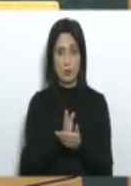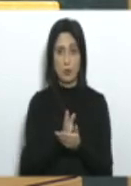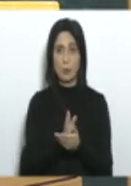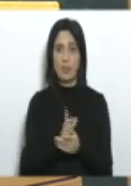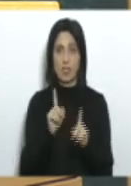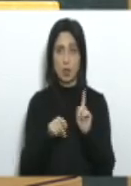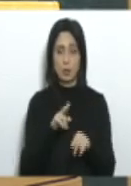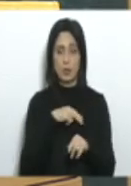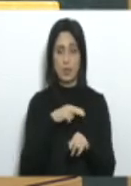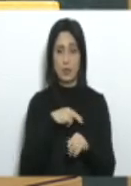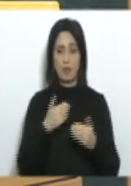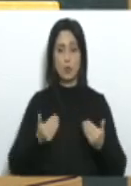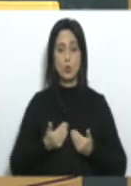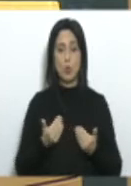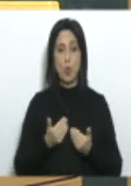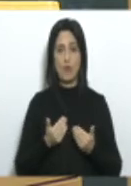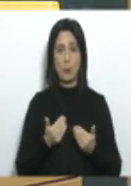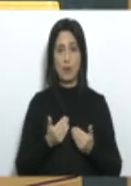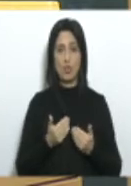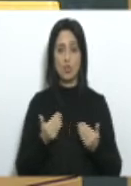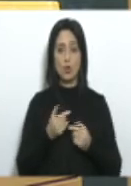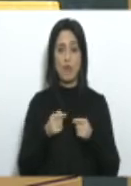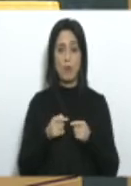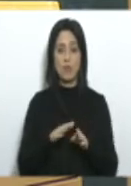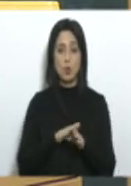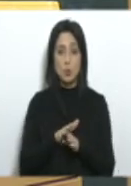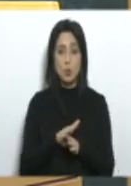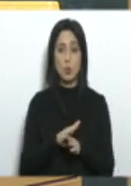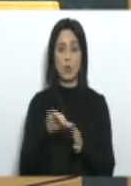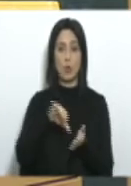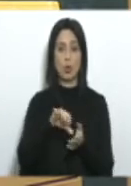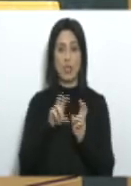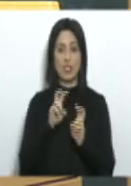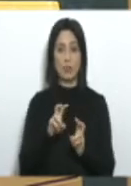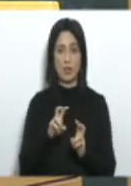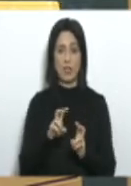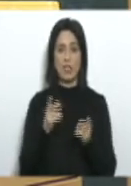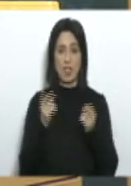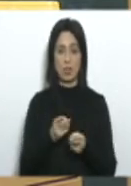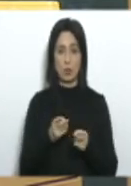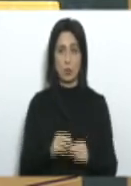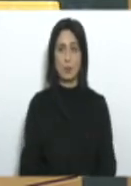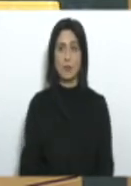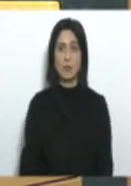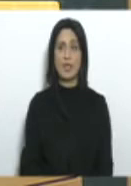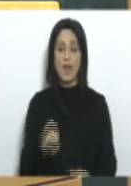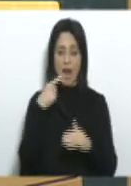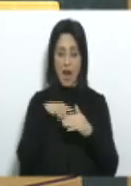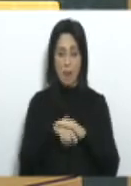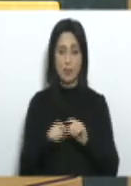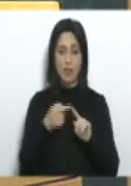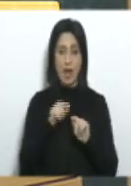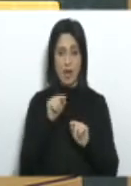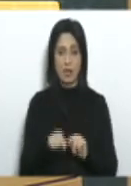ზოგადად საპარლამენტო ცხოვრებაში სრულყოფილად მონაწილეობისთვის იქნებოდა საჭირო. გამომდინარე